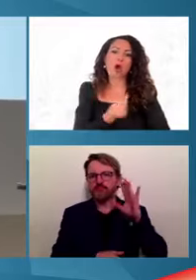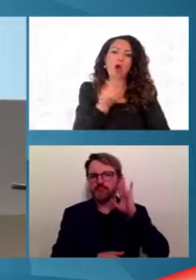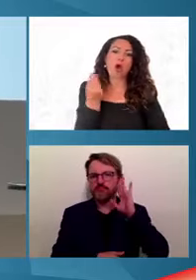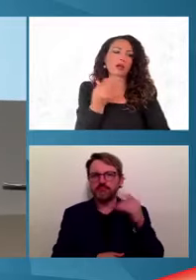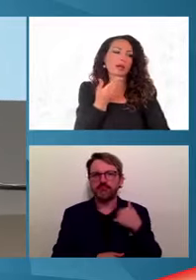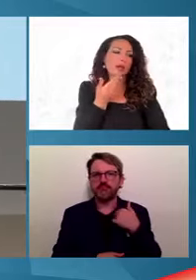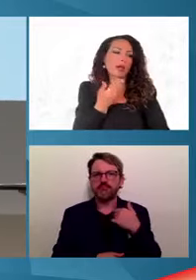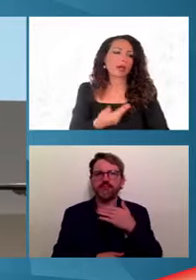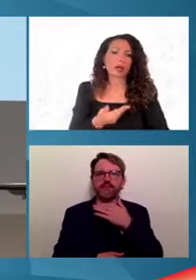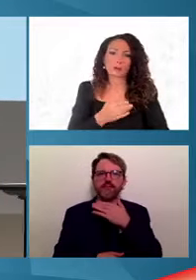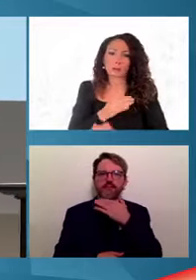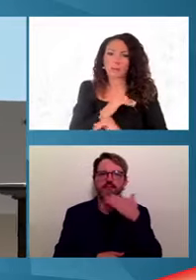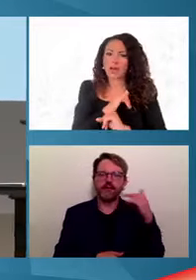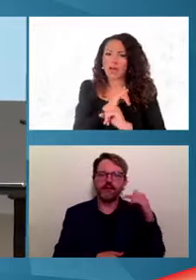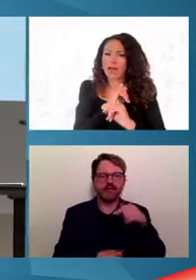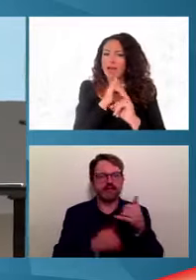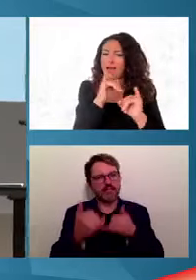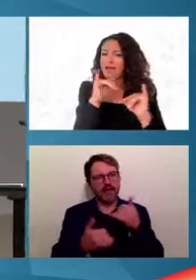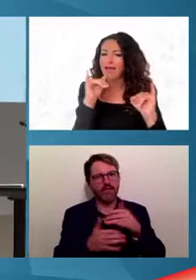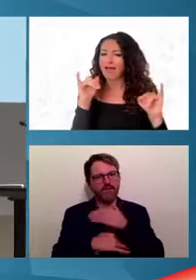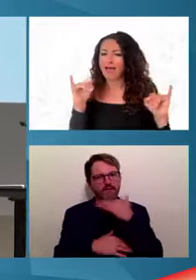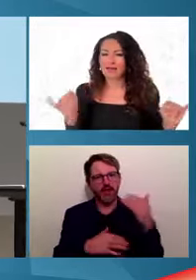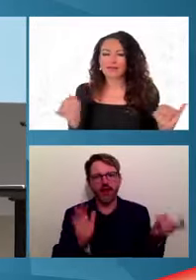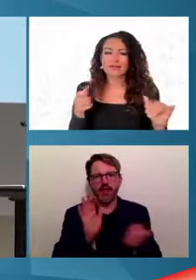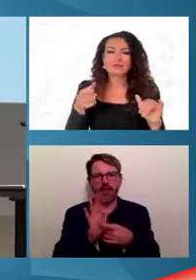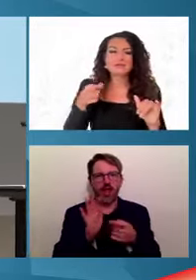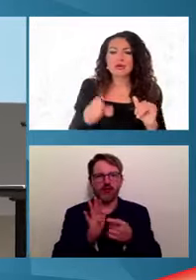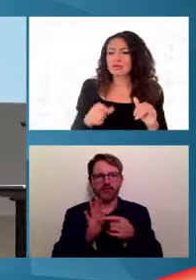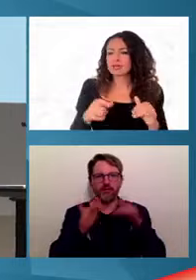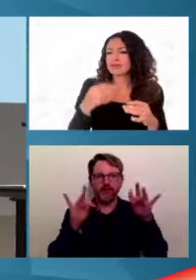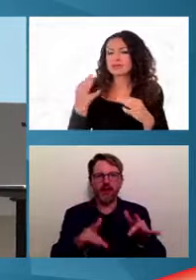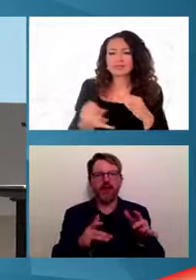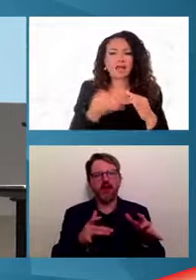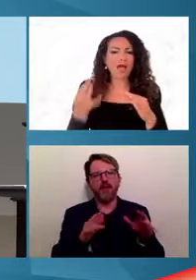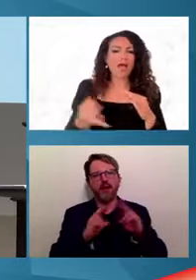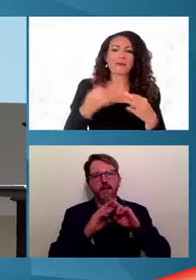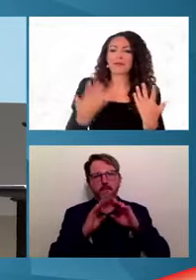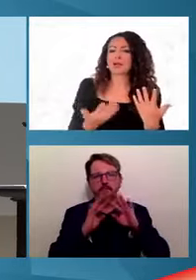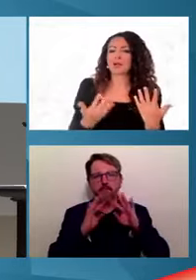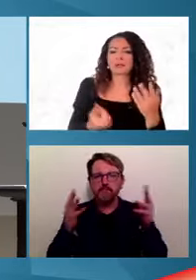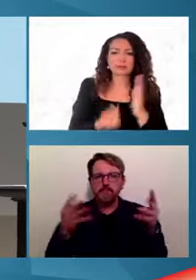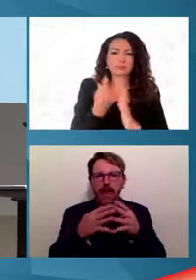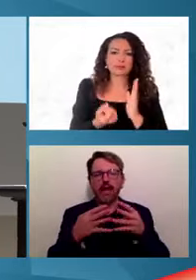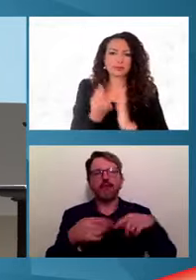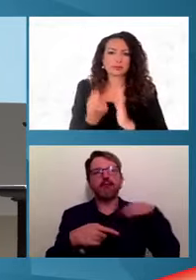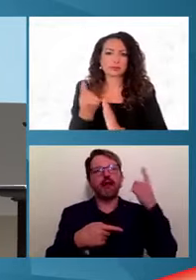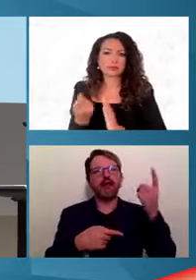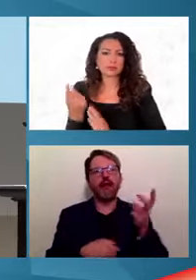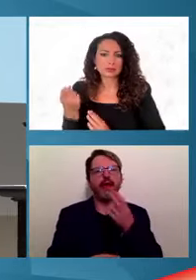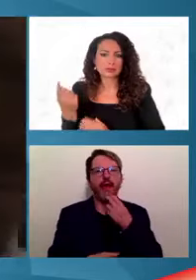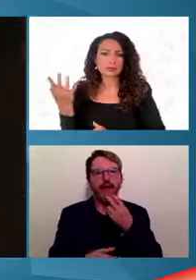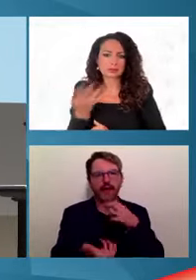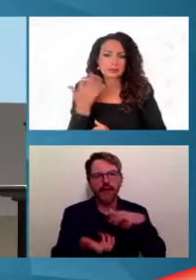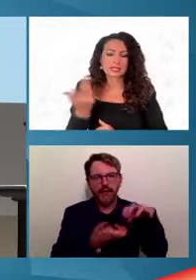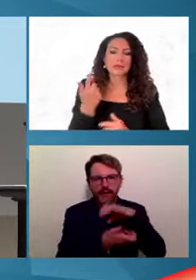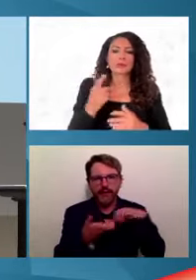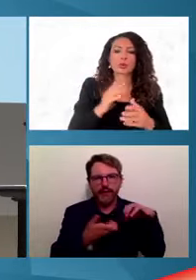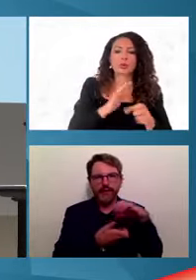veramente una lotta alla pandemia, come abbiamo detto, una crisi energetica, che poi erano tutte deleghe che mi hanno